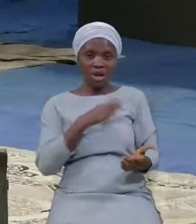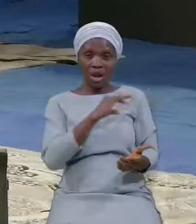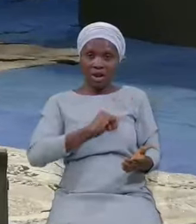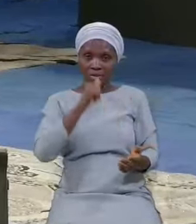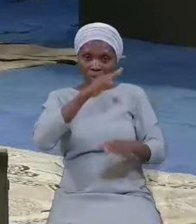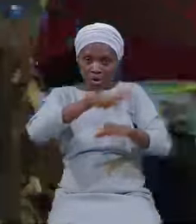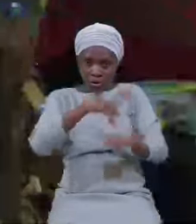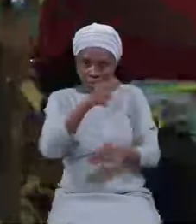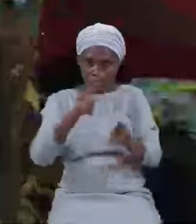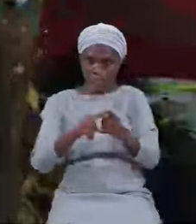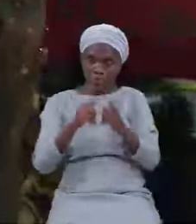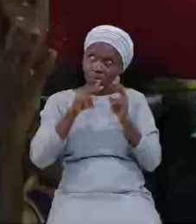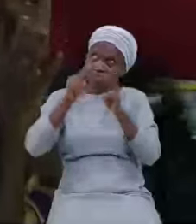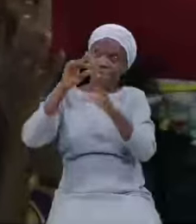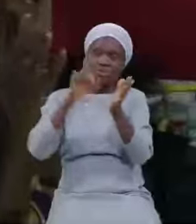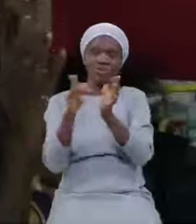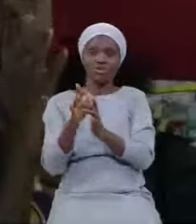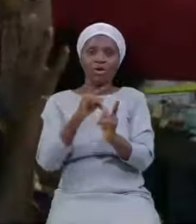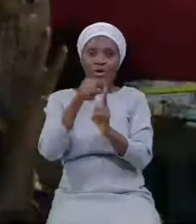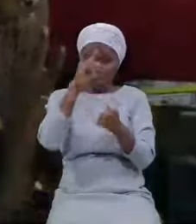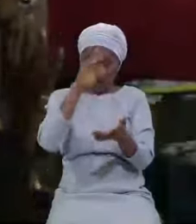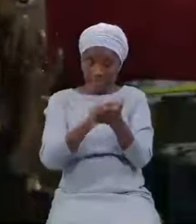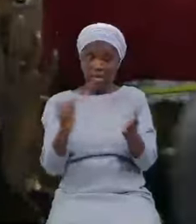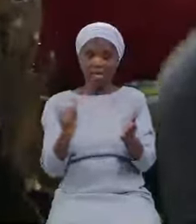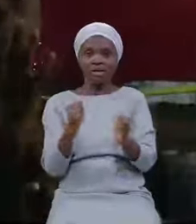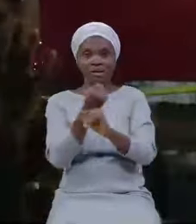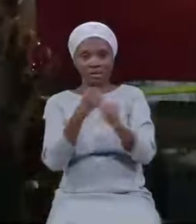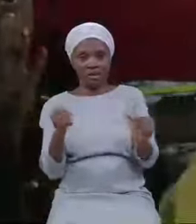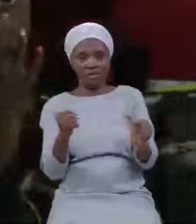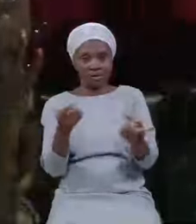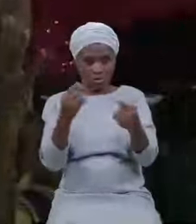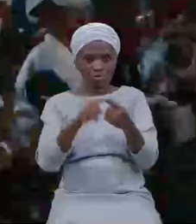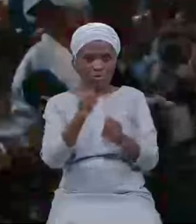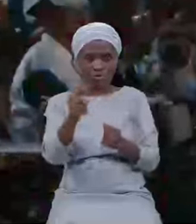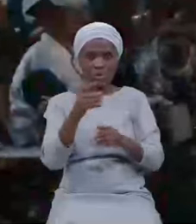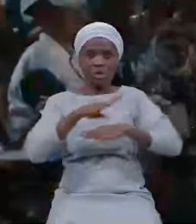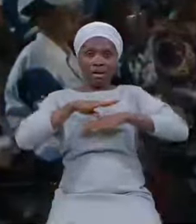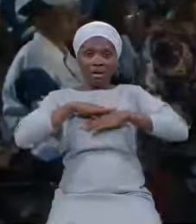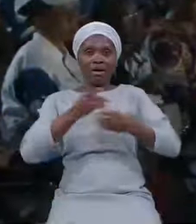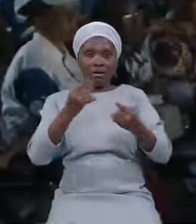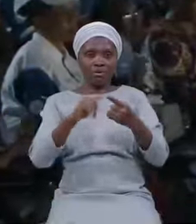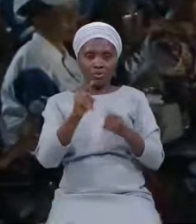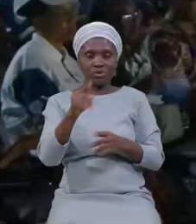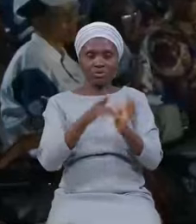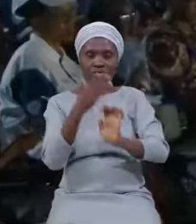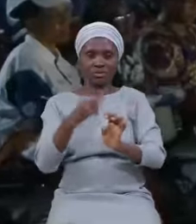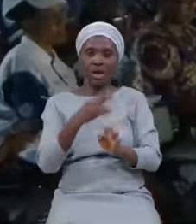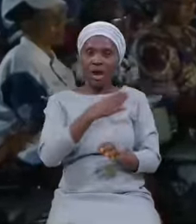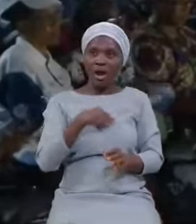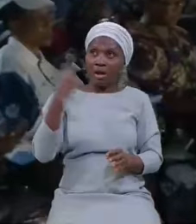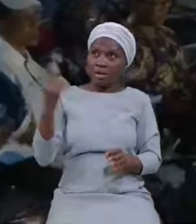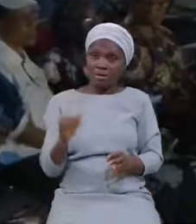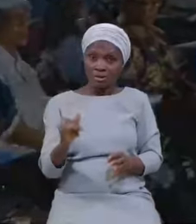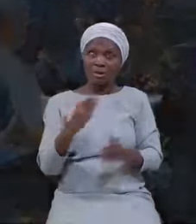parviendra. La satisfaction vous parviendra. La vie éternelle vous parviendra. C'est pourquoi il a dit,